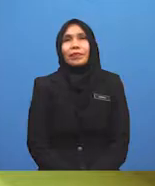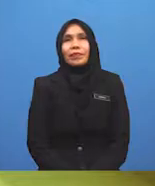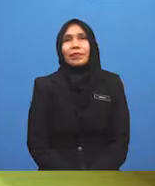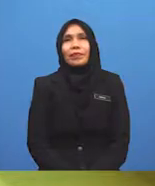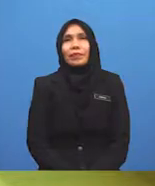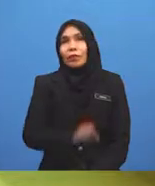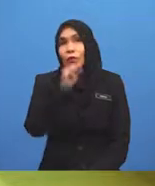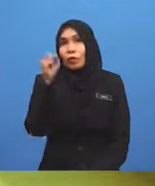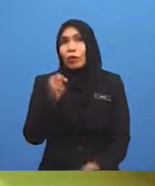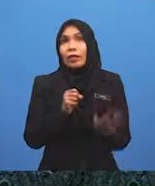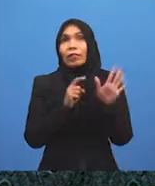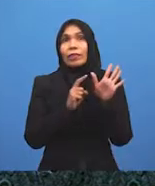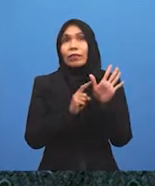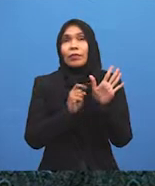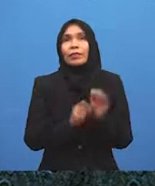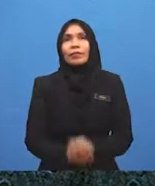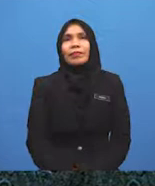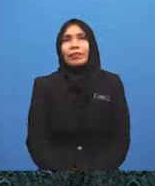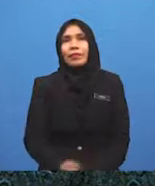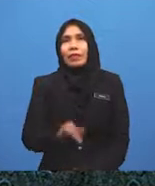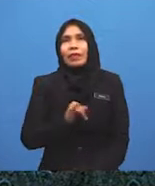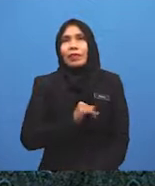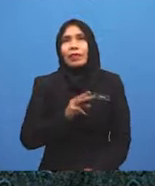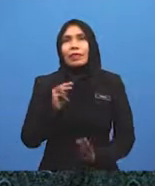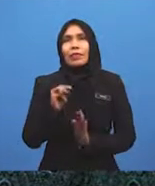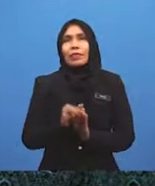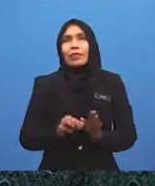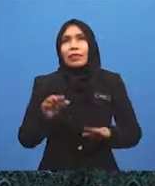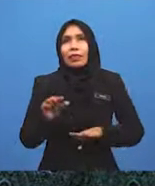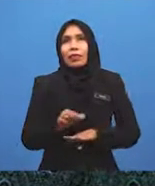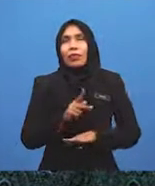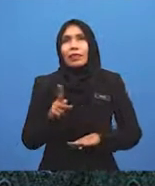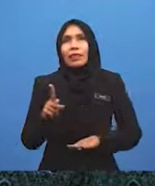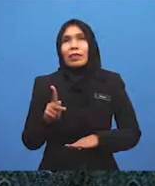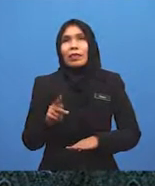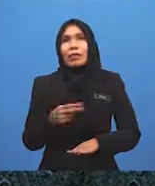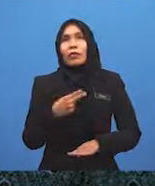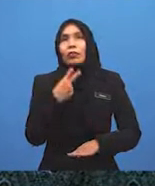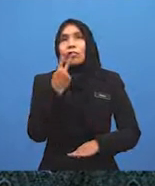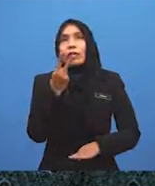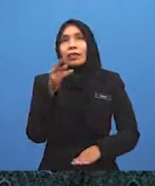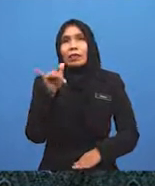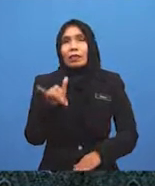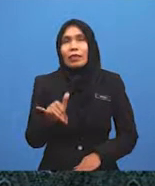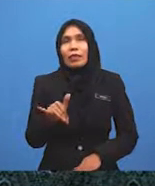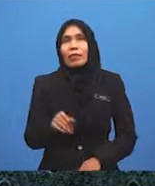Soalan kelima. Saya menggunakan nada suara yang